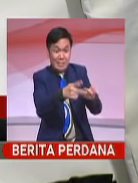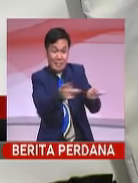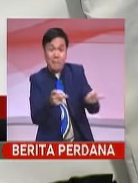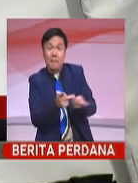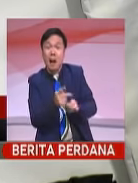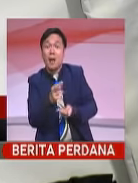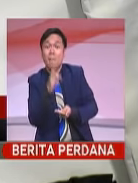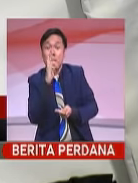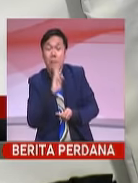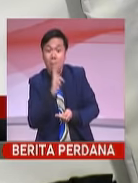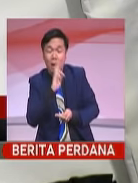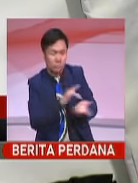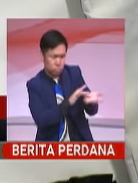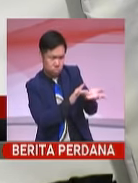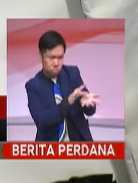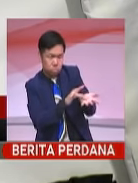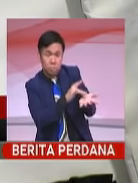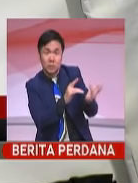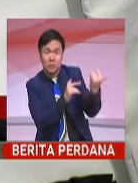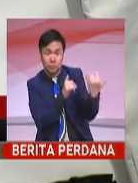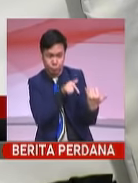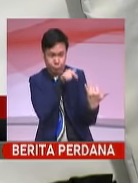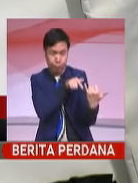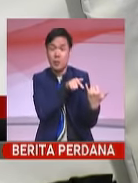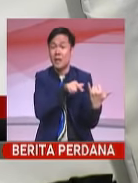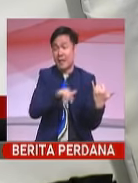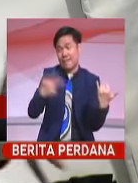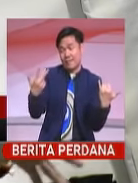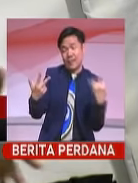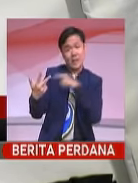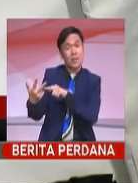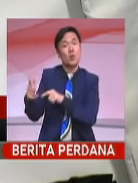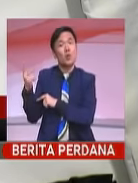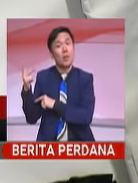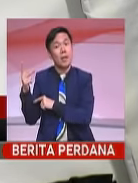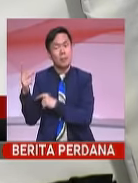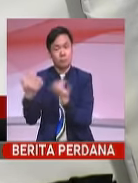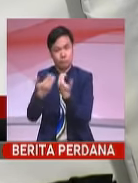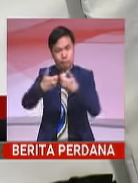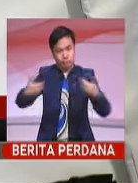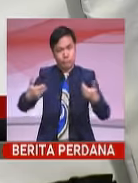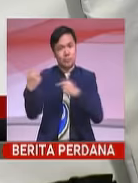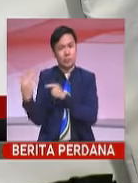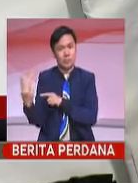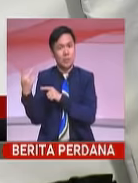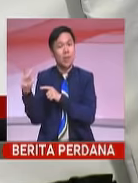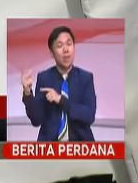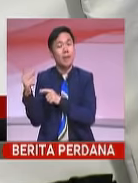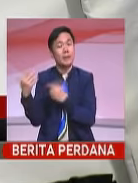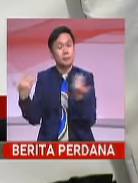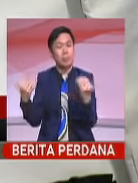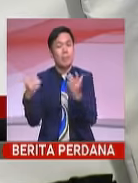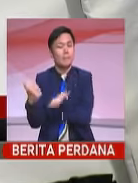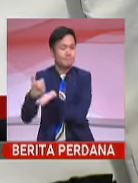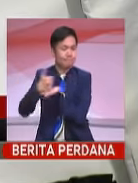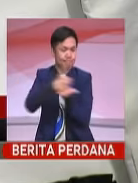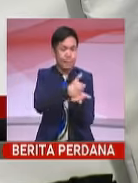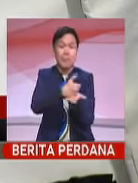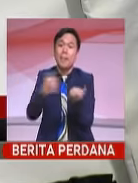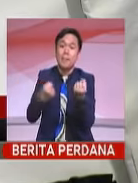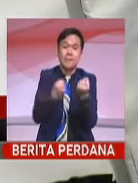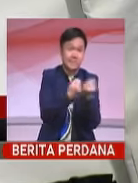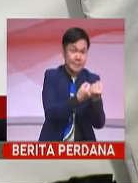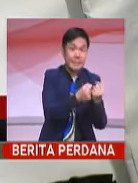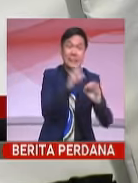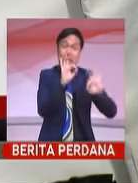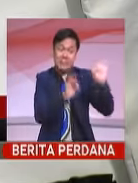bagi merawat pesakit, manakala 3 lagi petugas berada di zon kuning ini sebagai bantuan ataupun bersiap